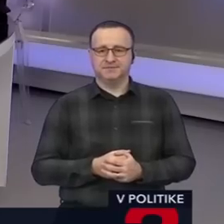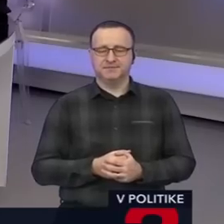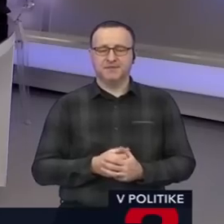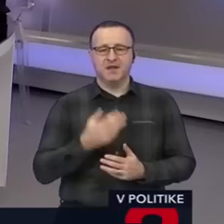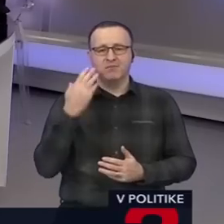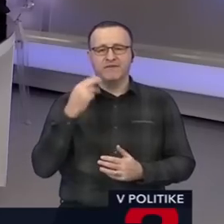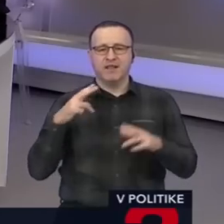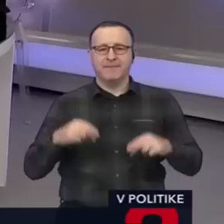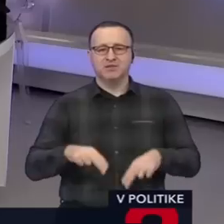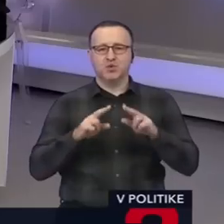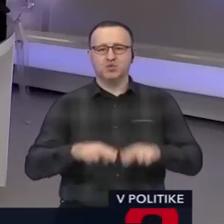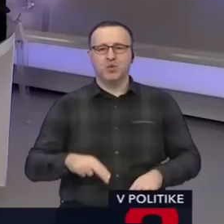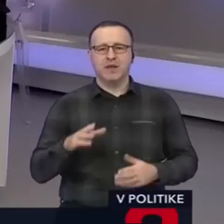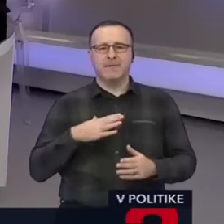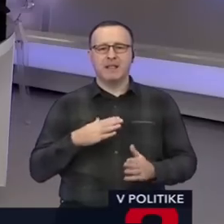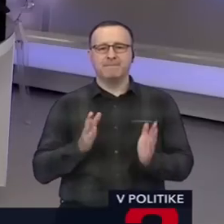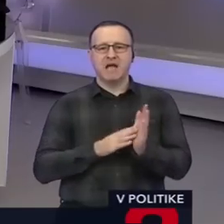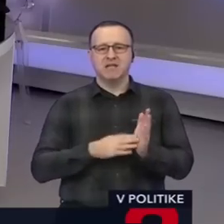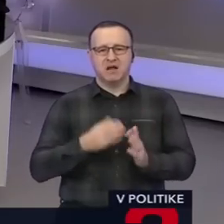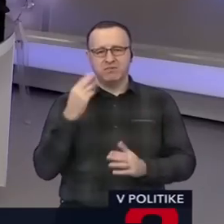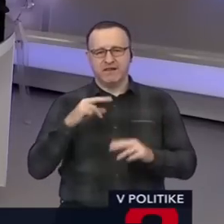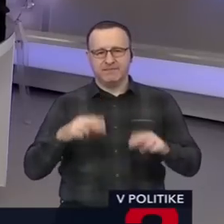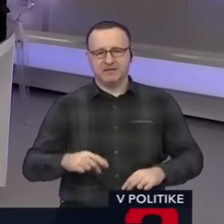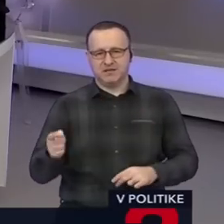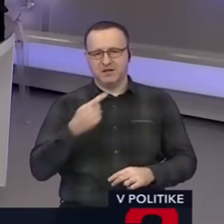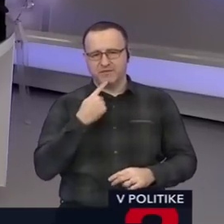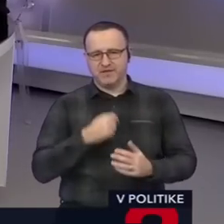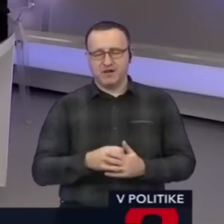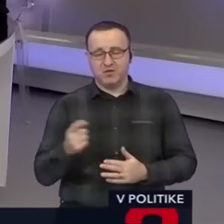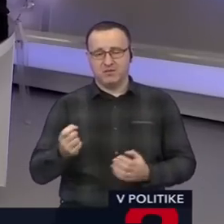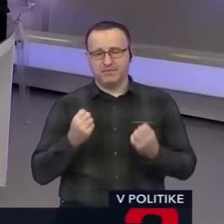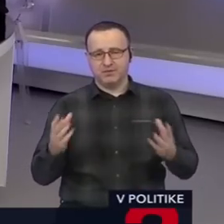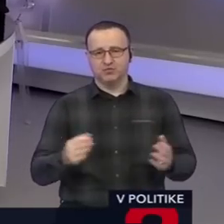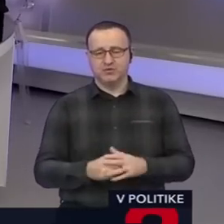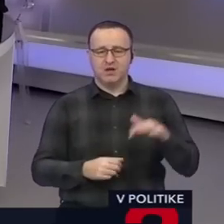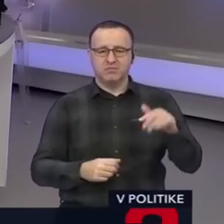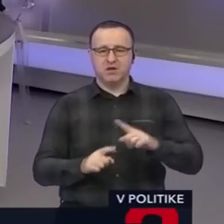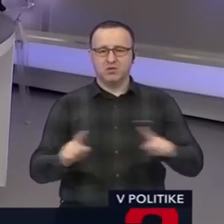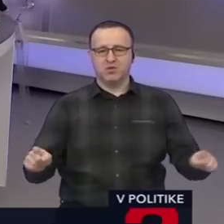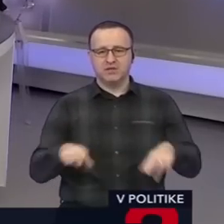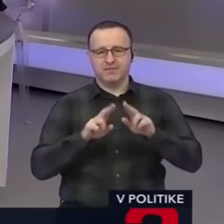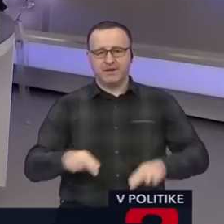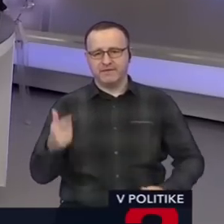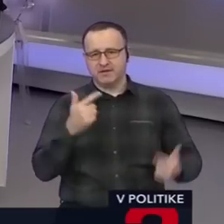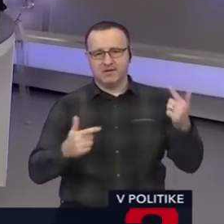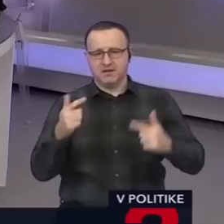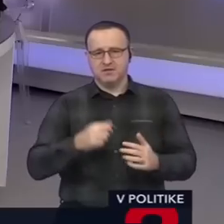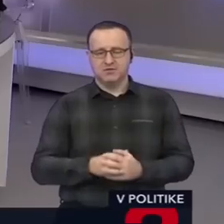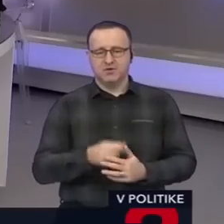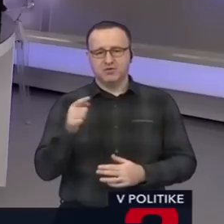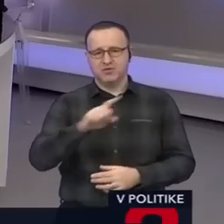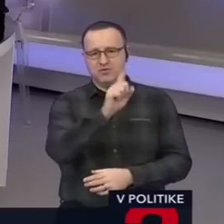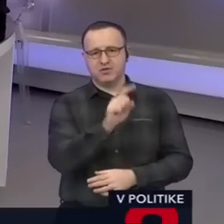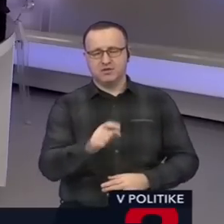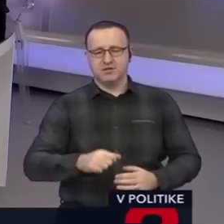V každom výklade to znamená, bývalý predseda ústavného súdu Ján Mazák pripúšťa, že existujú rôzne právne názory na túto